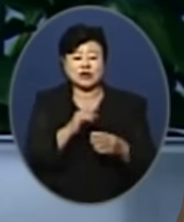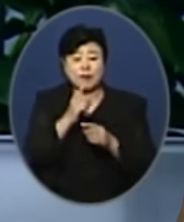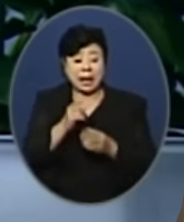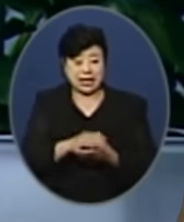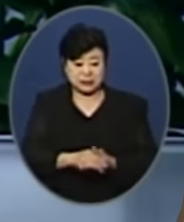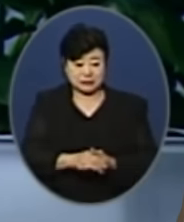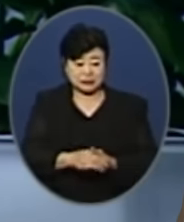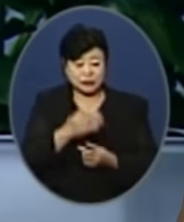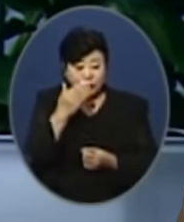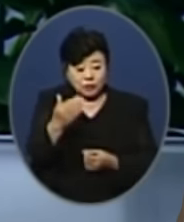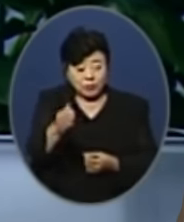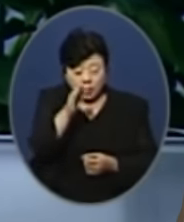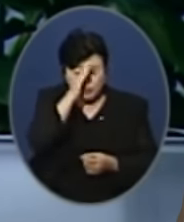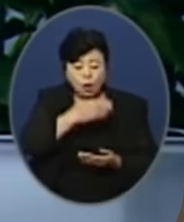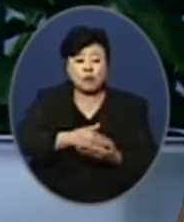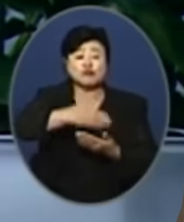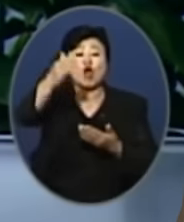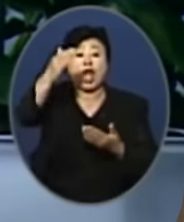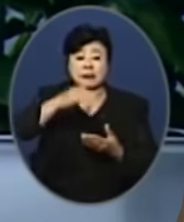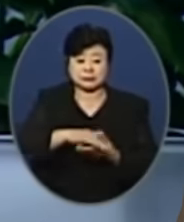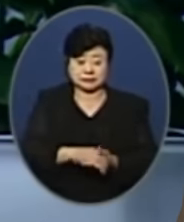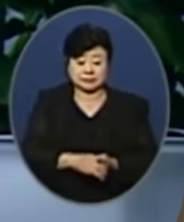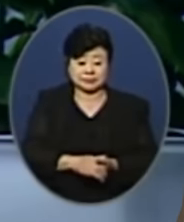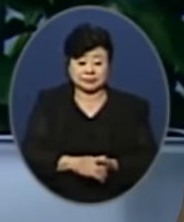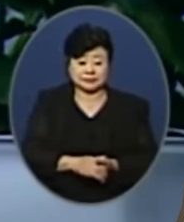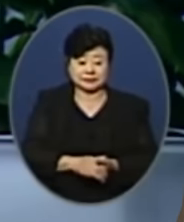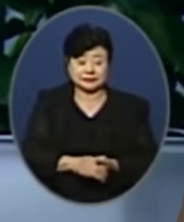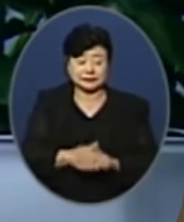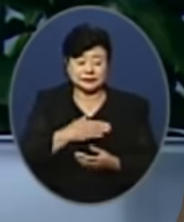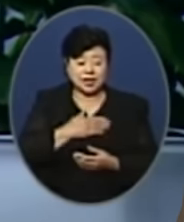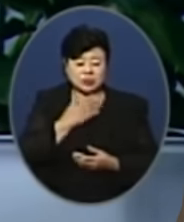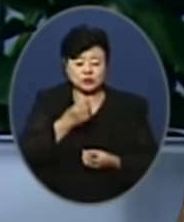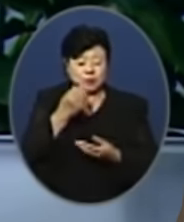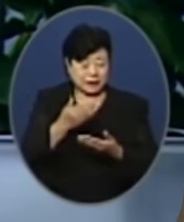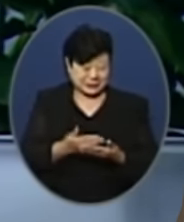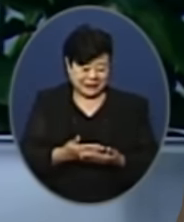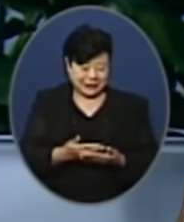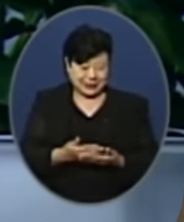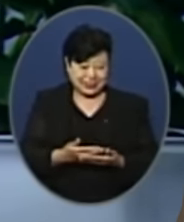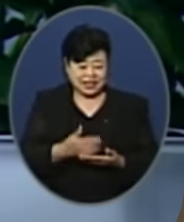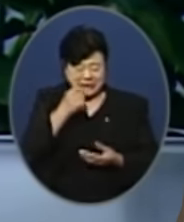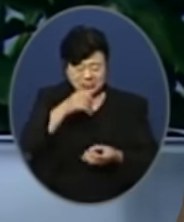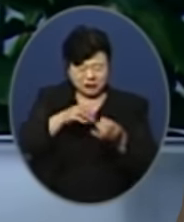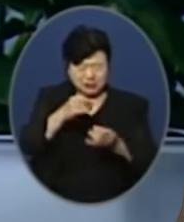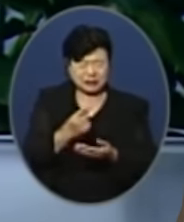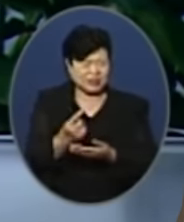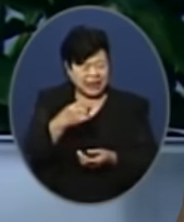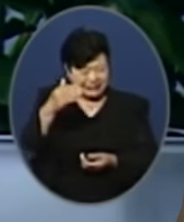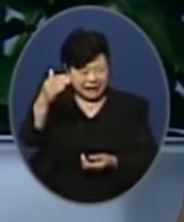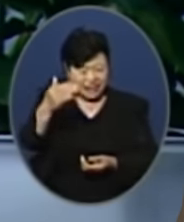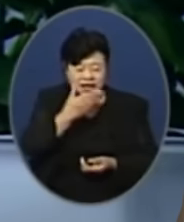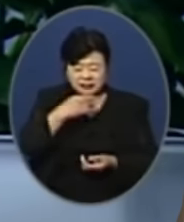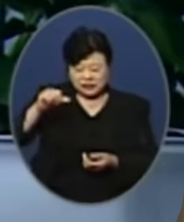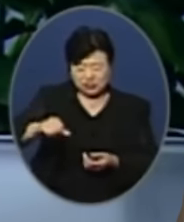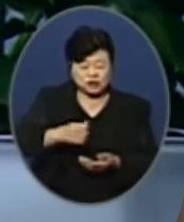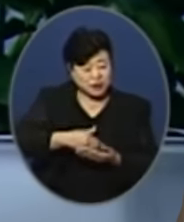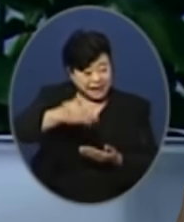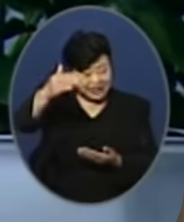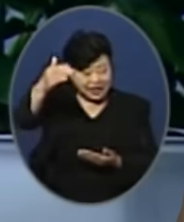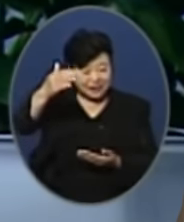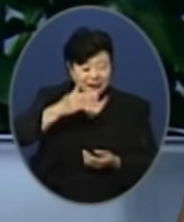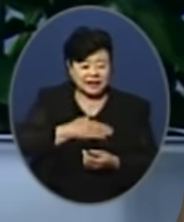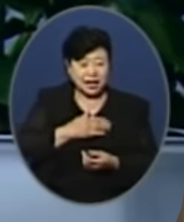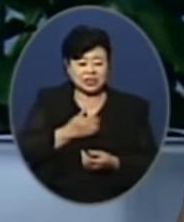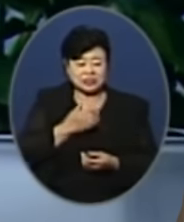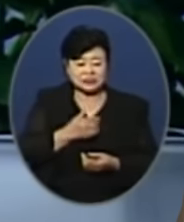말하면 여러분 병은 물러가버리고 마는 것입니다. 나는 축복받는다, 가시와 은극해가 떠나갔다, 재주는 물러갔다,